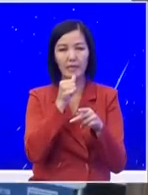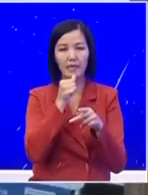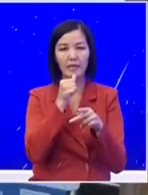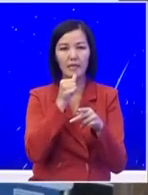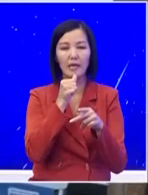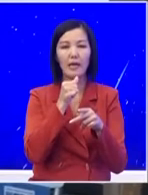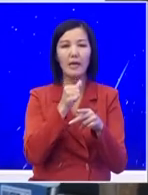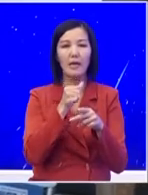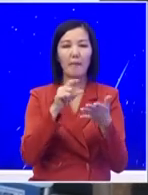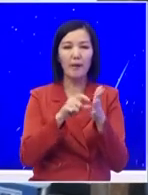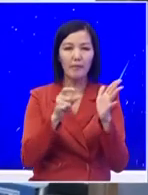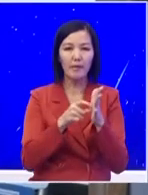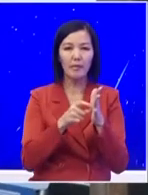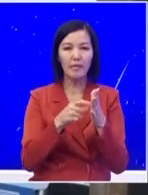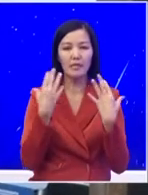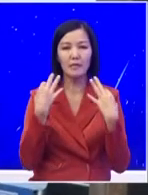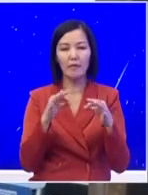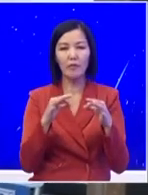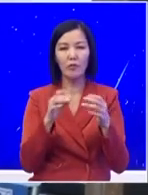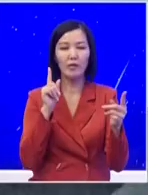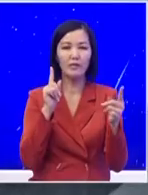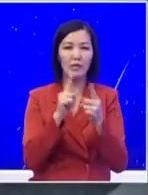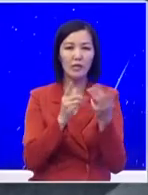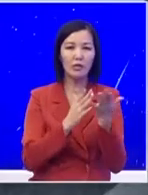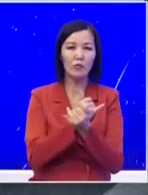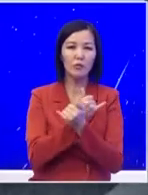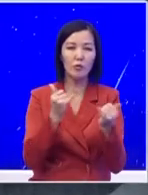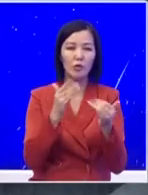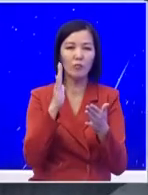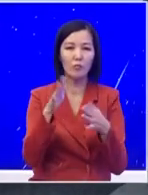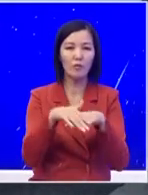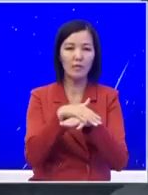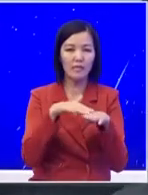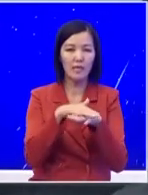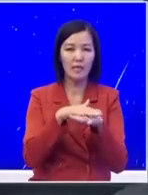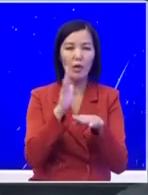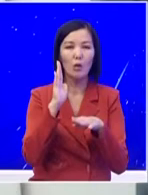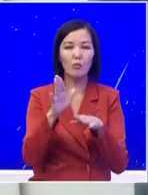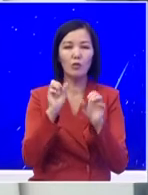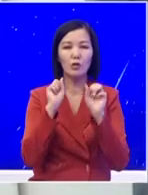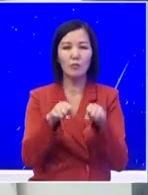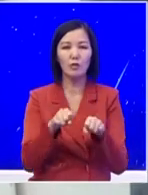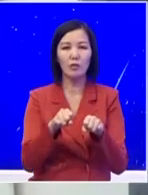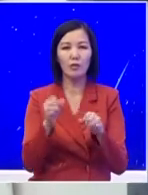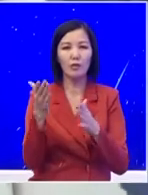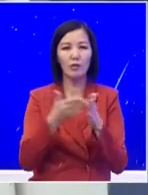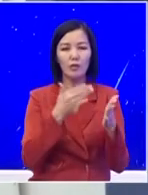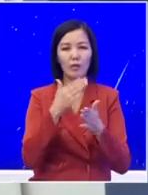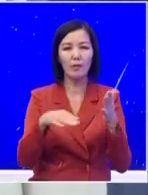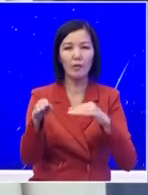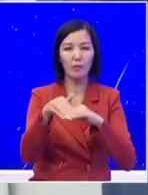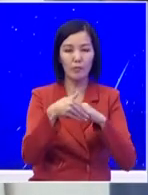Трансформация привычных кабинетов в формат Open Space направлена на взаимодействие с населением и будет способствовать искоренению бытовой